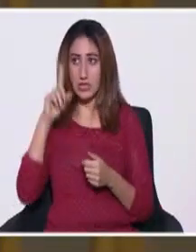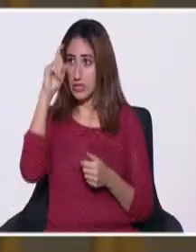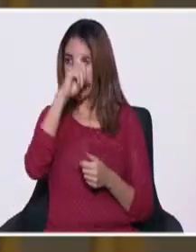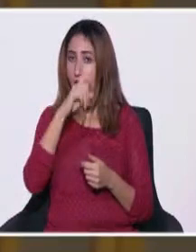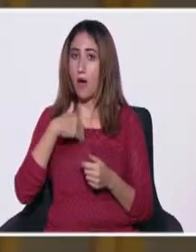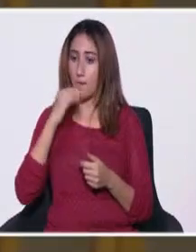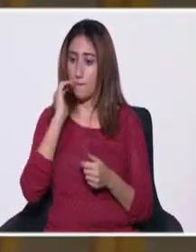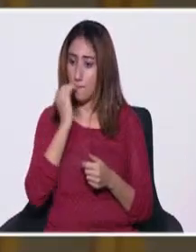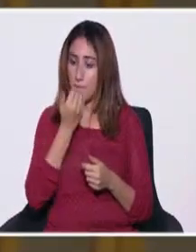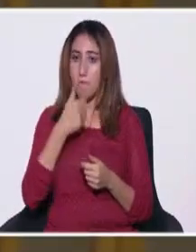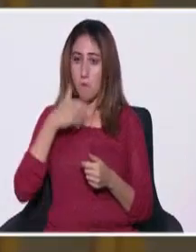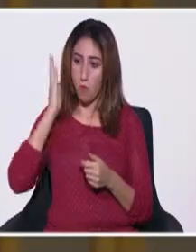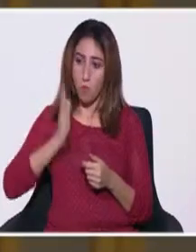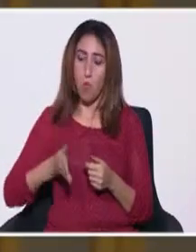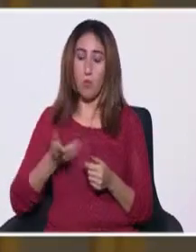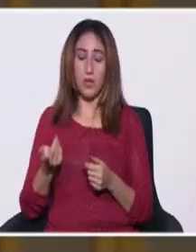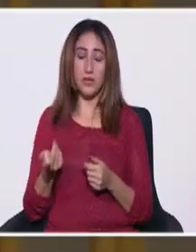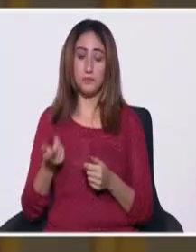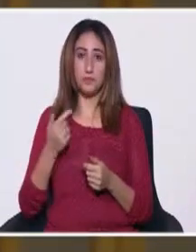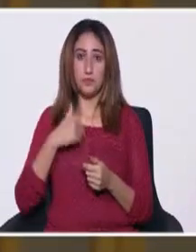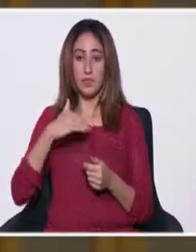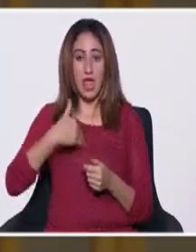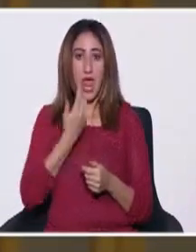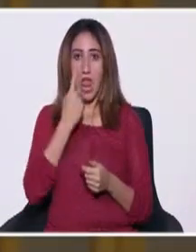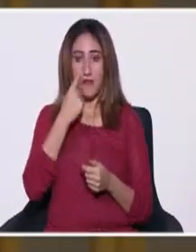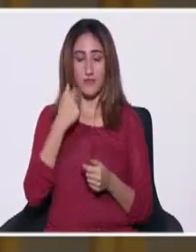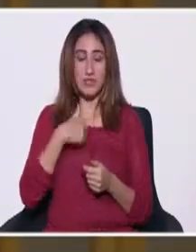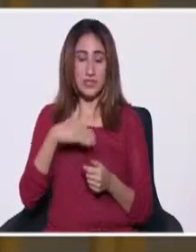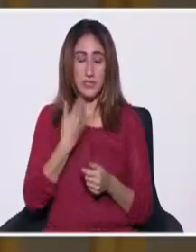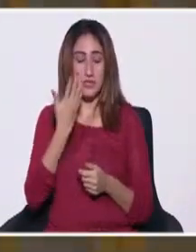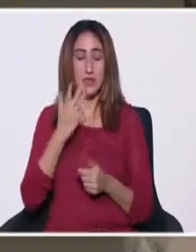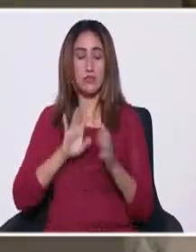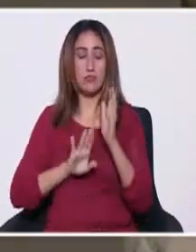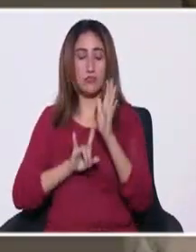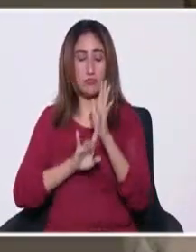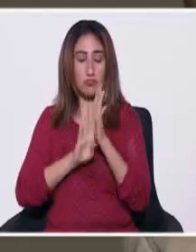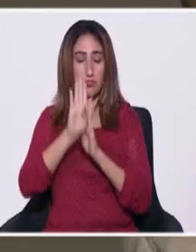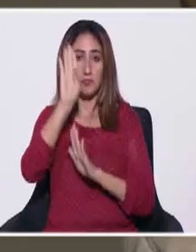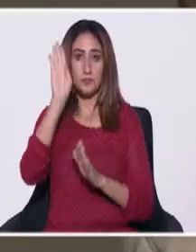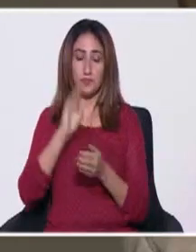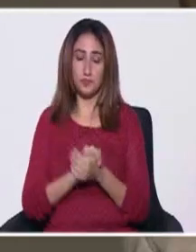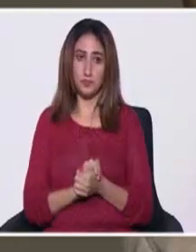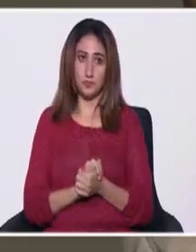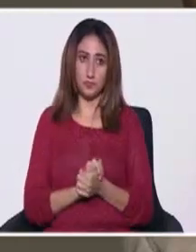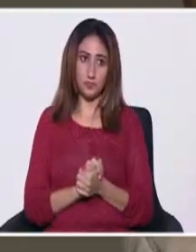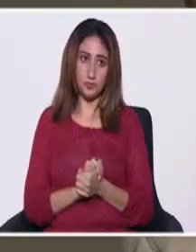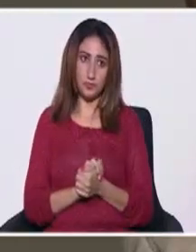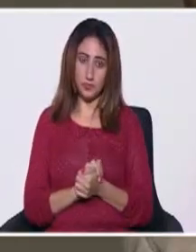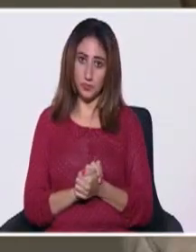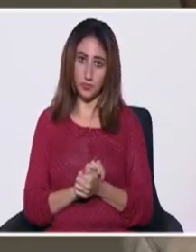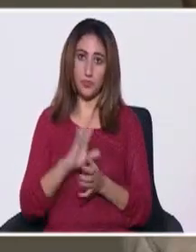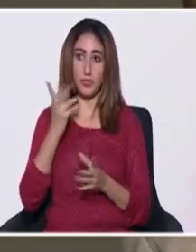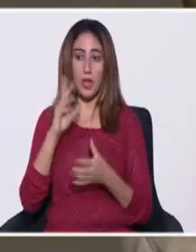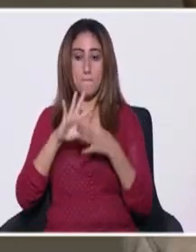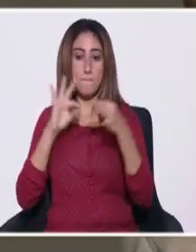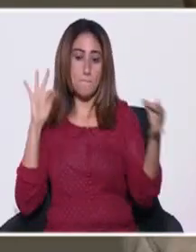تقابلني، ووصلت نفسي بنفسي لمستوى كويس. طب خلينا نقف عند دي بقى، تقول لنا القصه